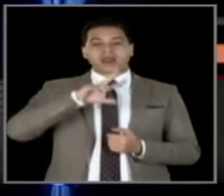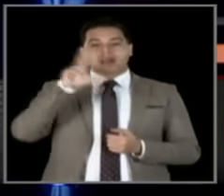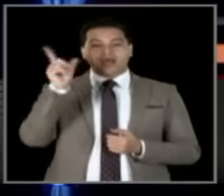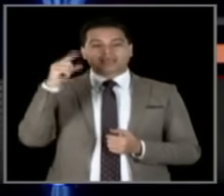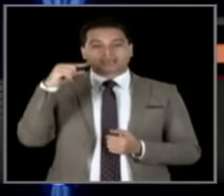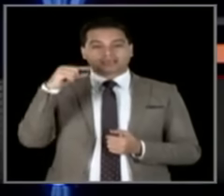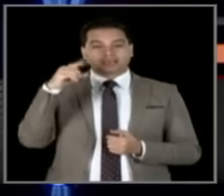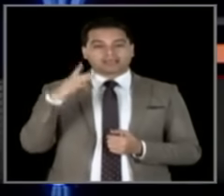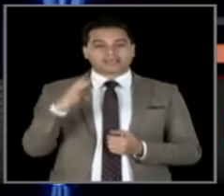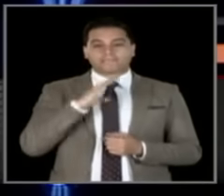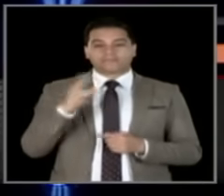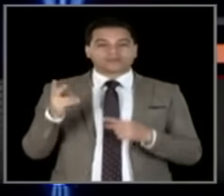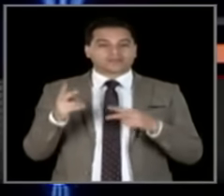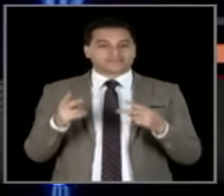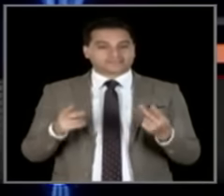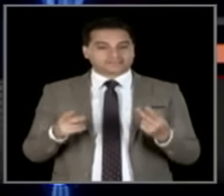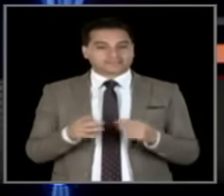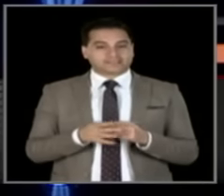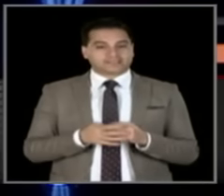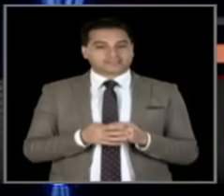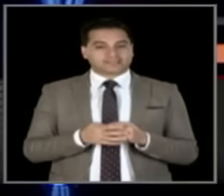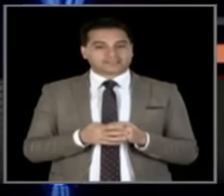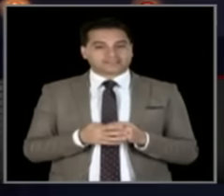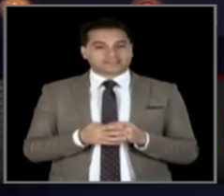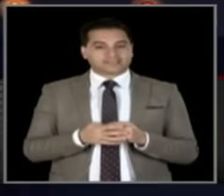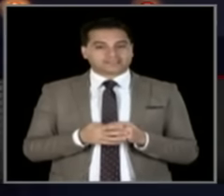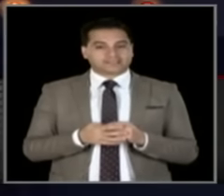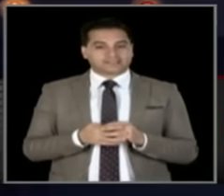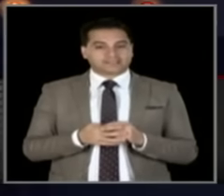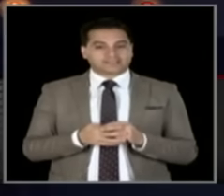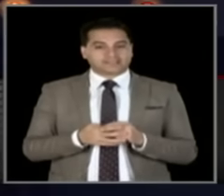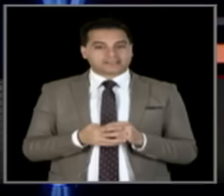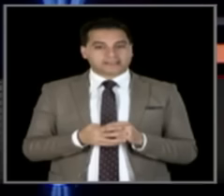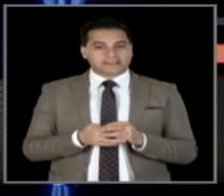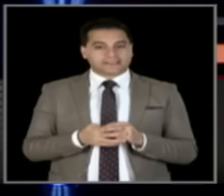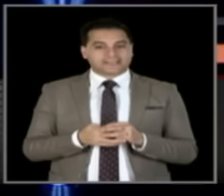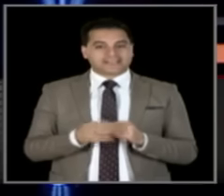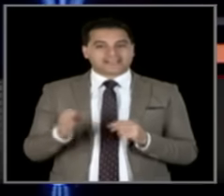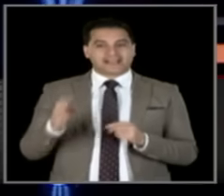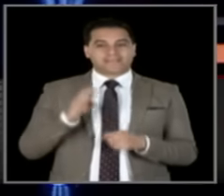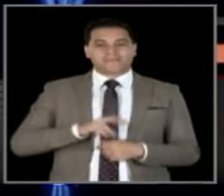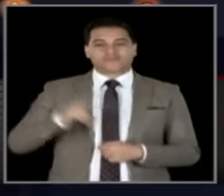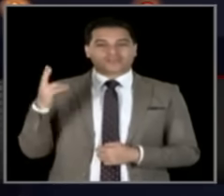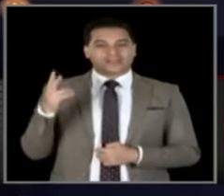تانية. تمام. يارا إجابة تالتة. تمام. غريب إجابة رابعة. إجابة رابعة.